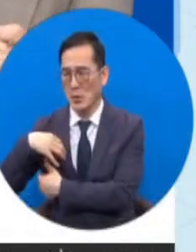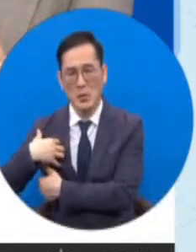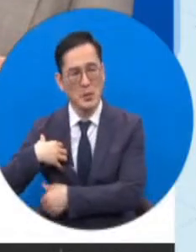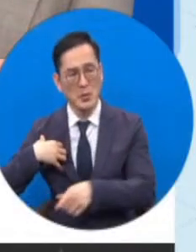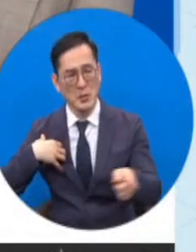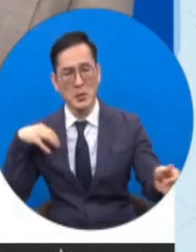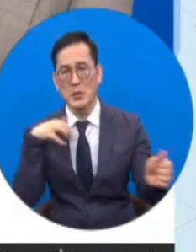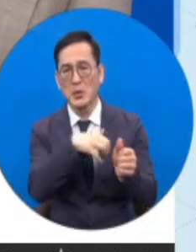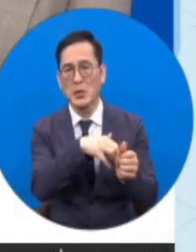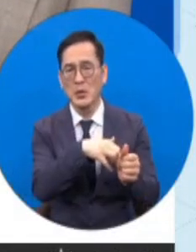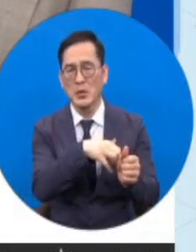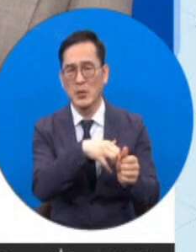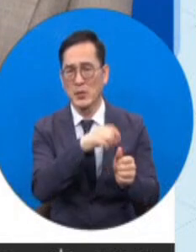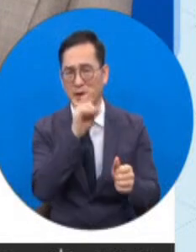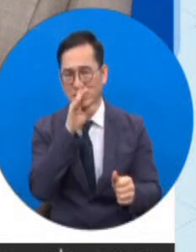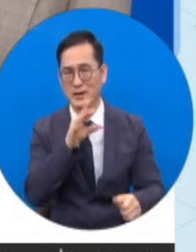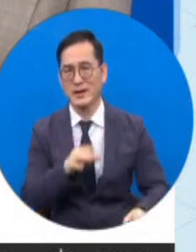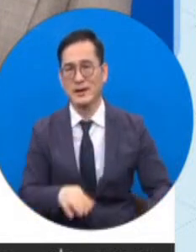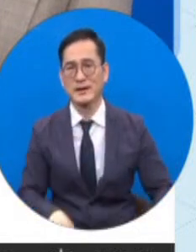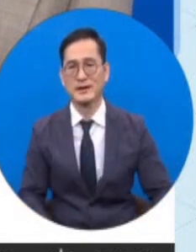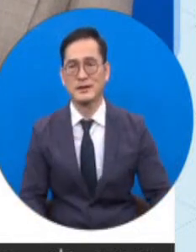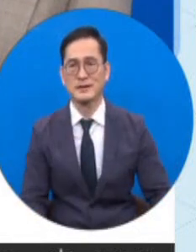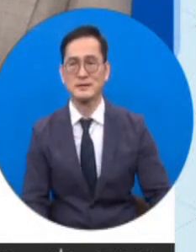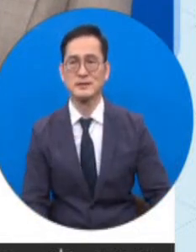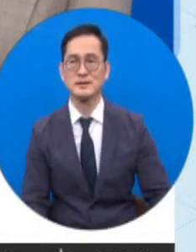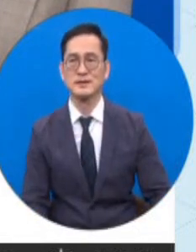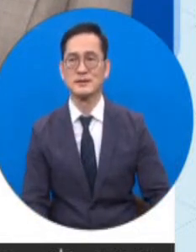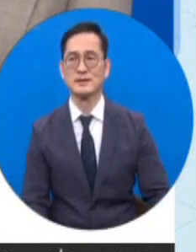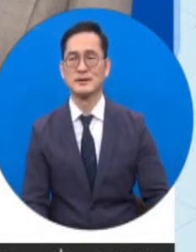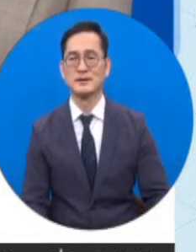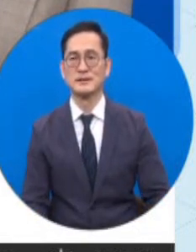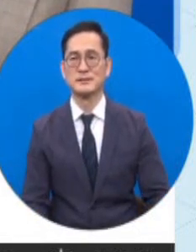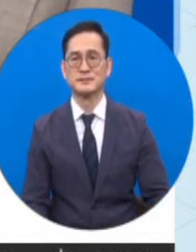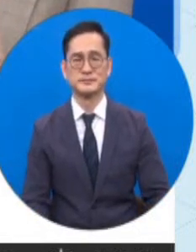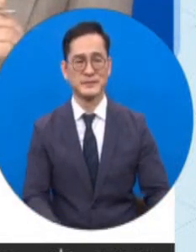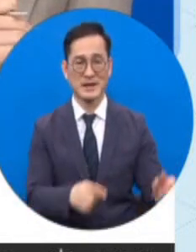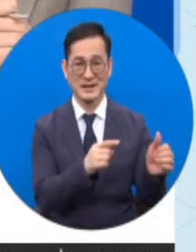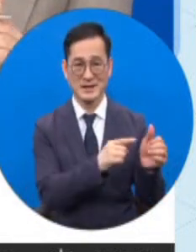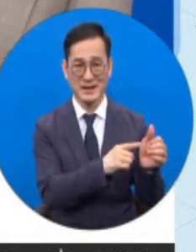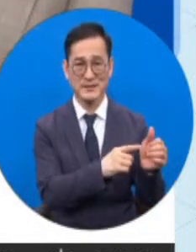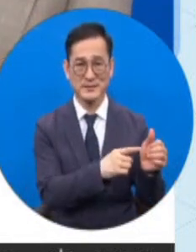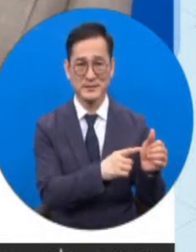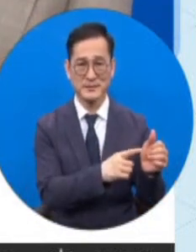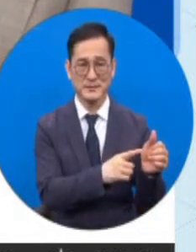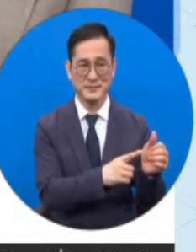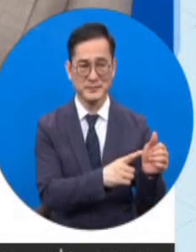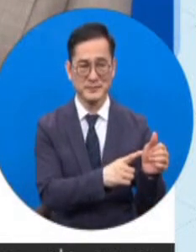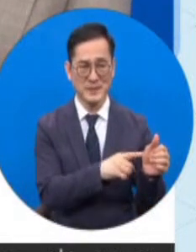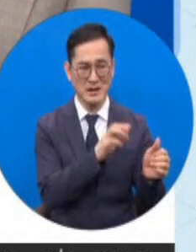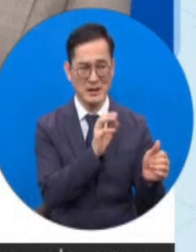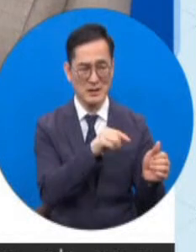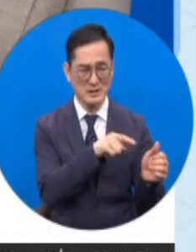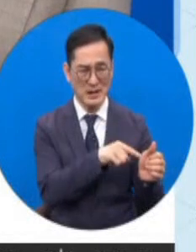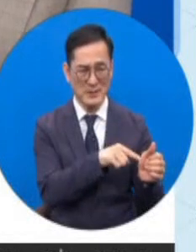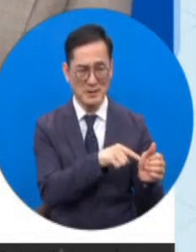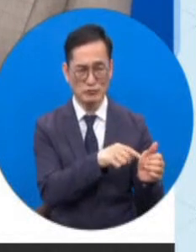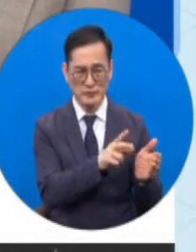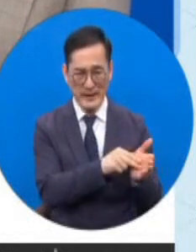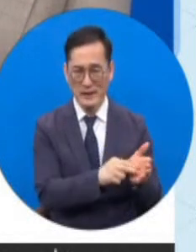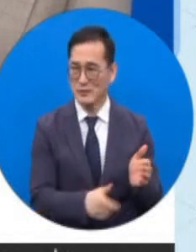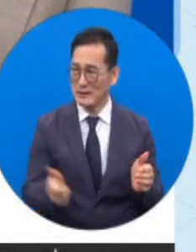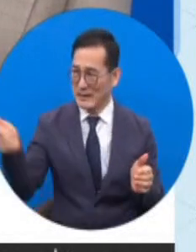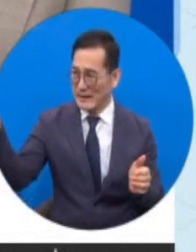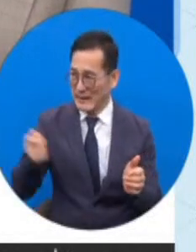주원에 맥락에서 이준석 대표의 사건이 거론되는 건 전부 적절하다고 생각하지 각각 상관없이 정정당당하게